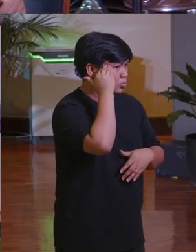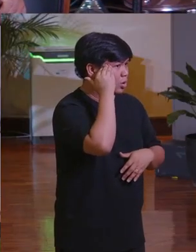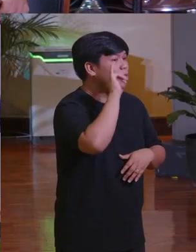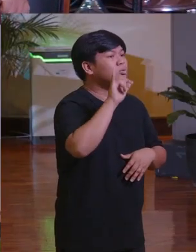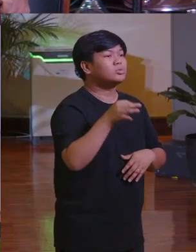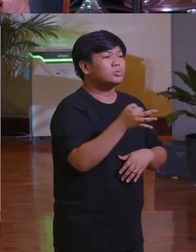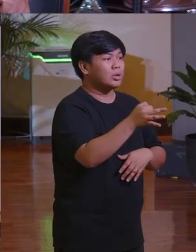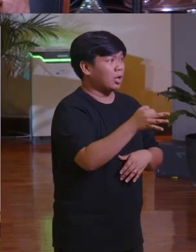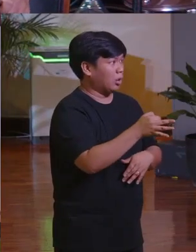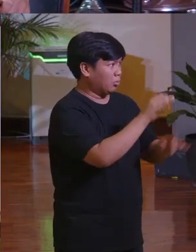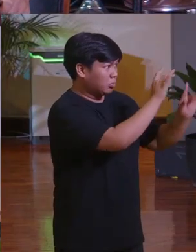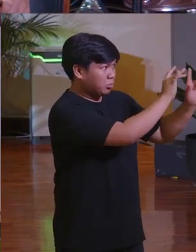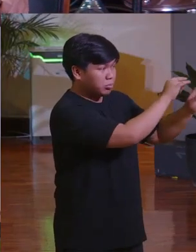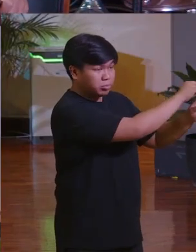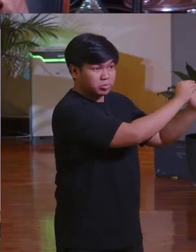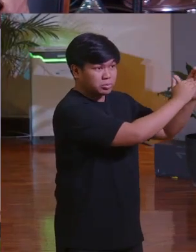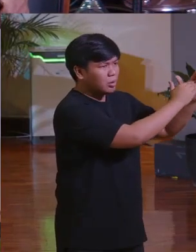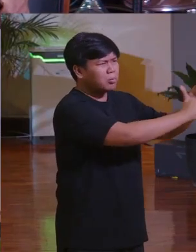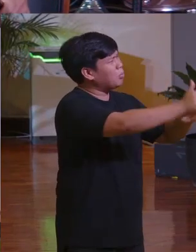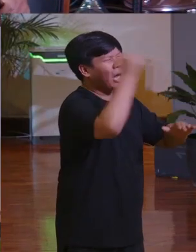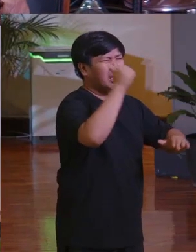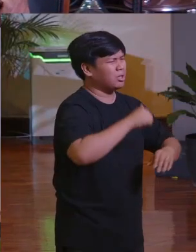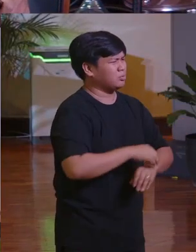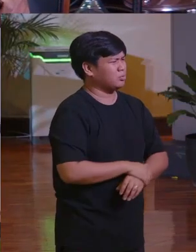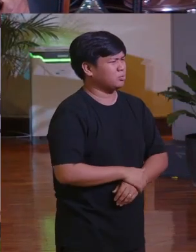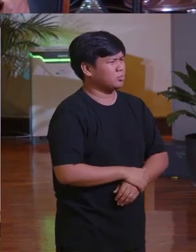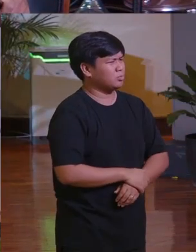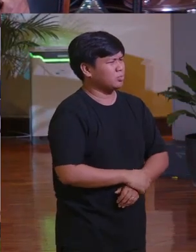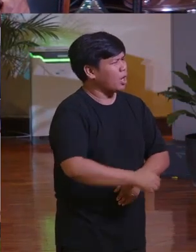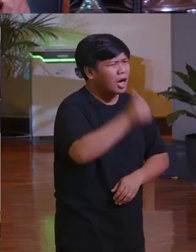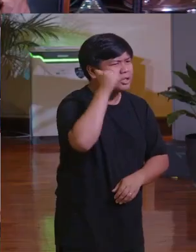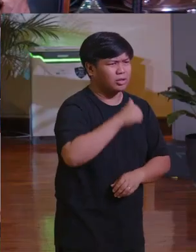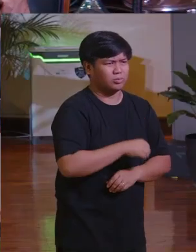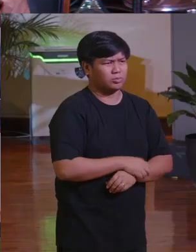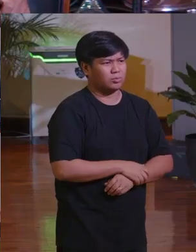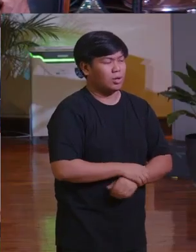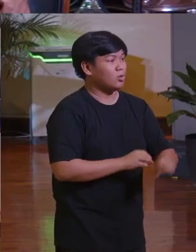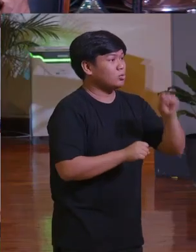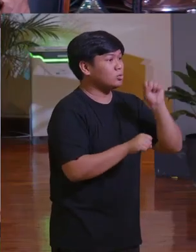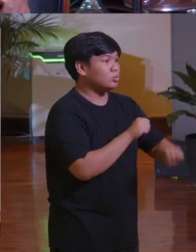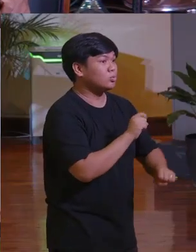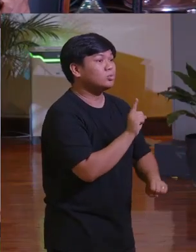sa Nineveh. Bakit? Ayaw niya maligtas si Nineveh.